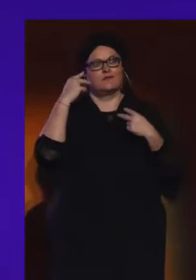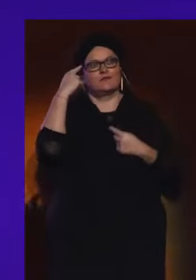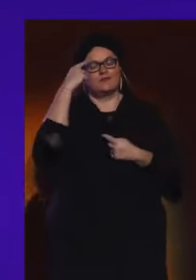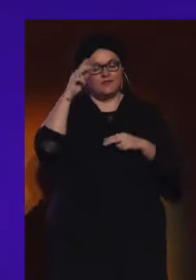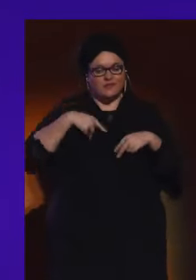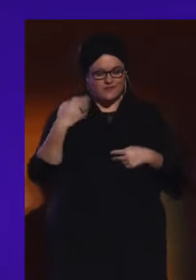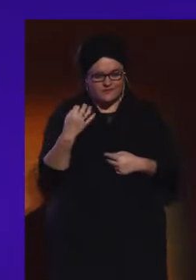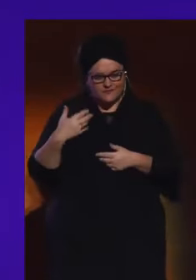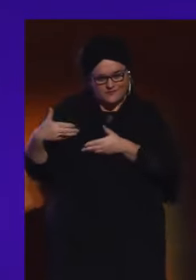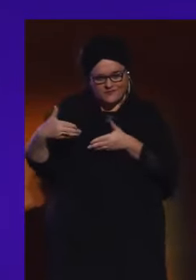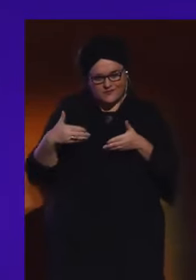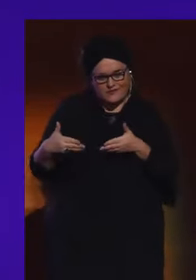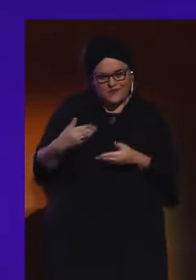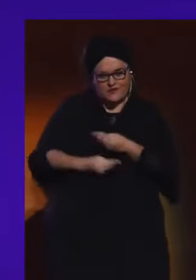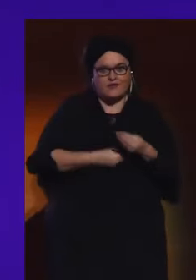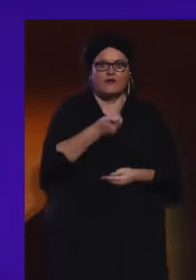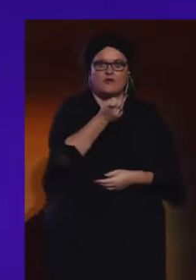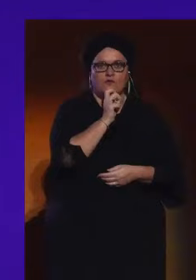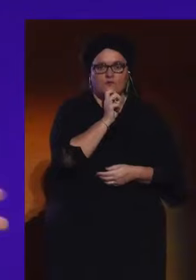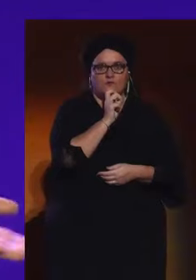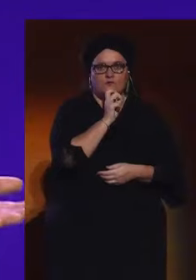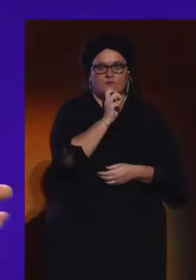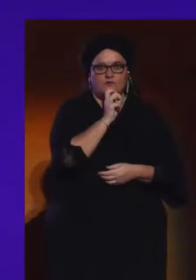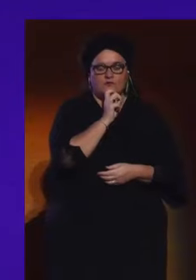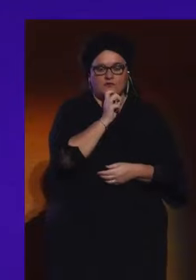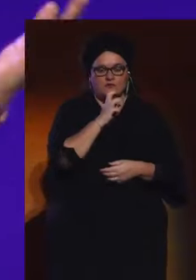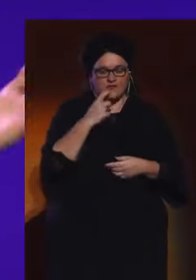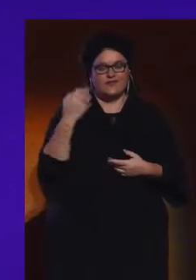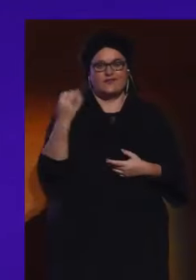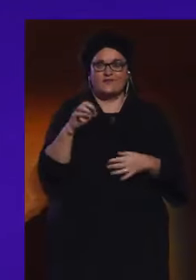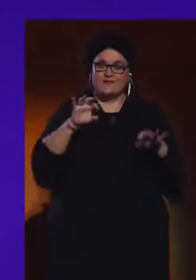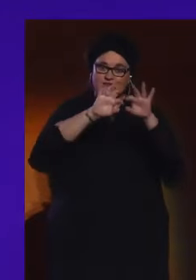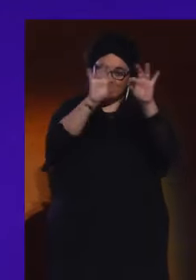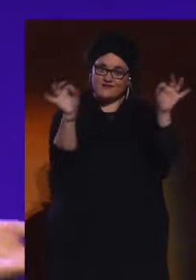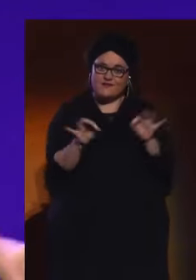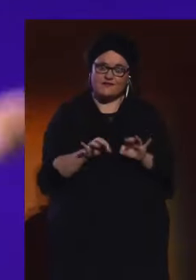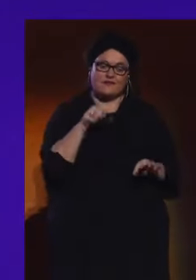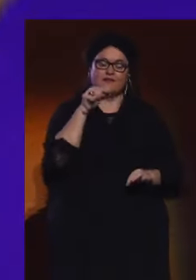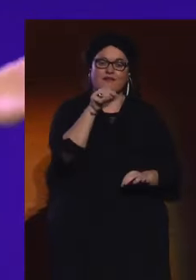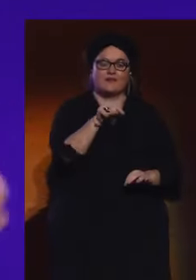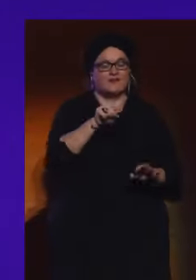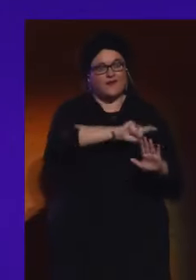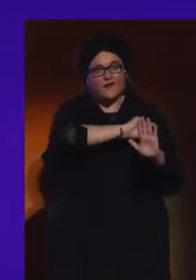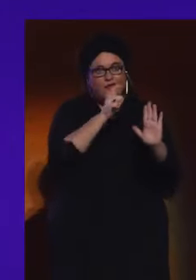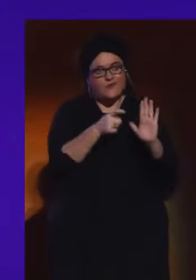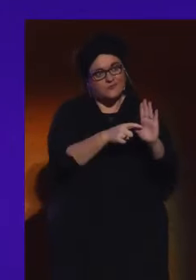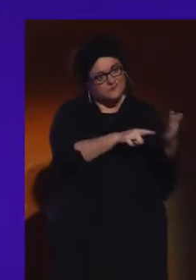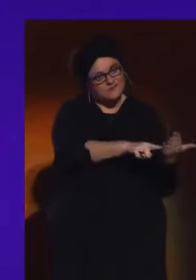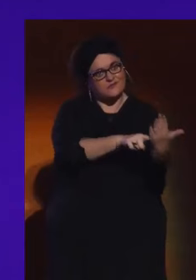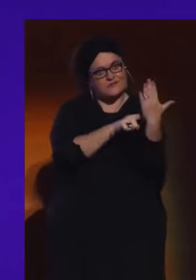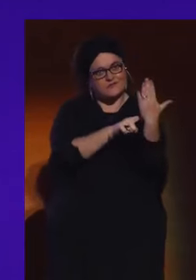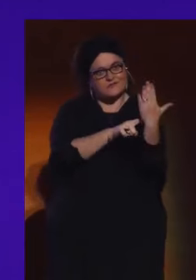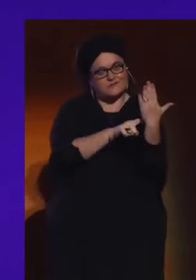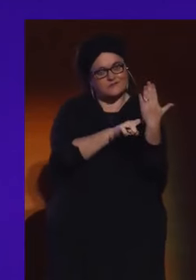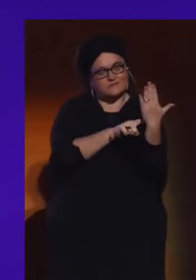egin behar diogu bide hori nola egiten dugun. Eta izan behar dute Euskal Herria bere osotasunean